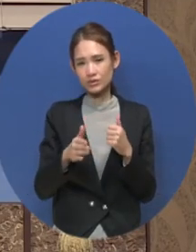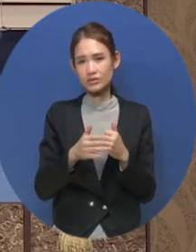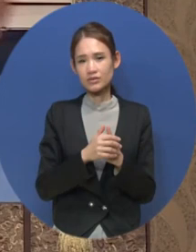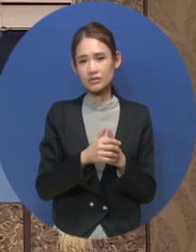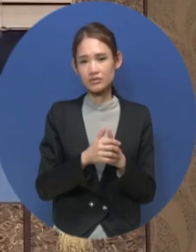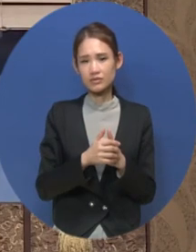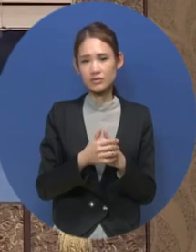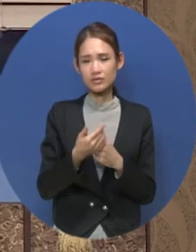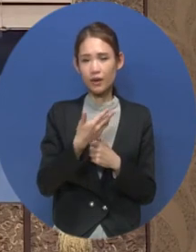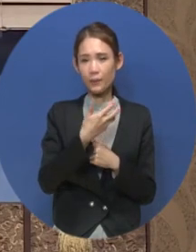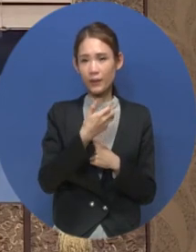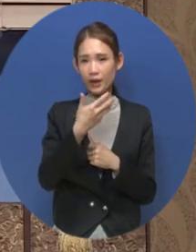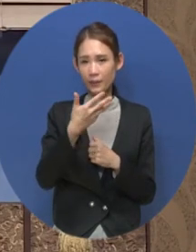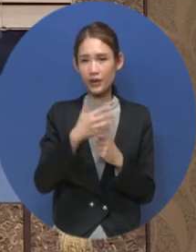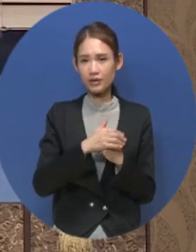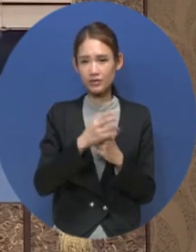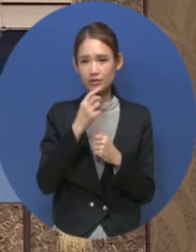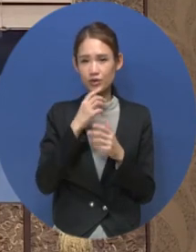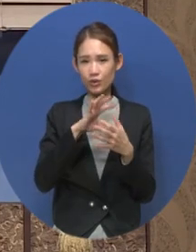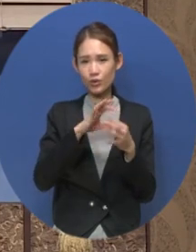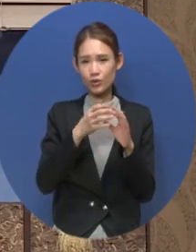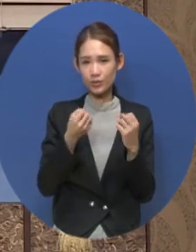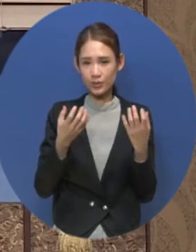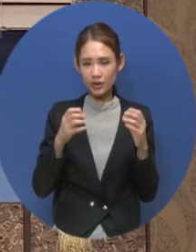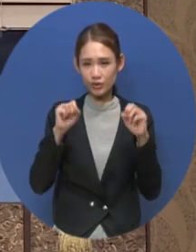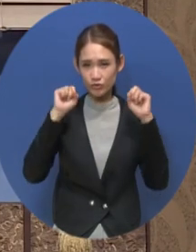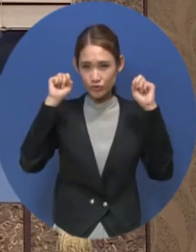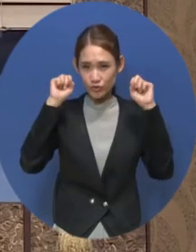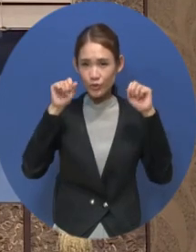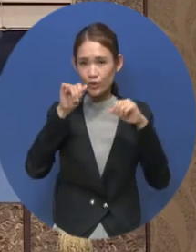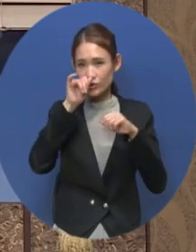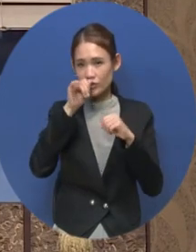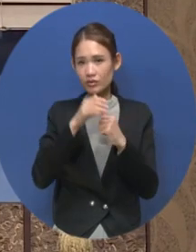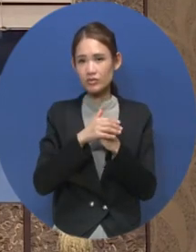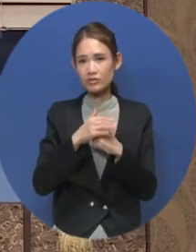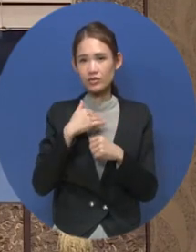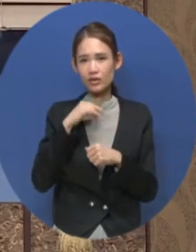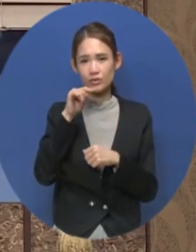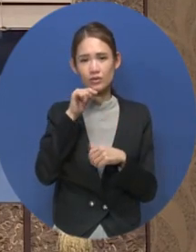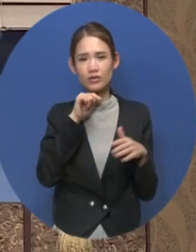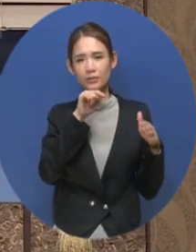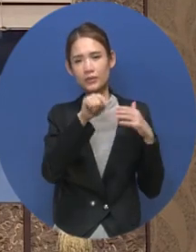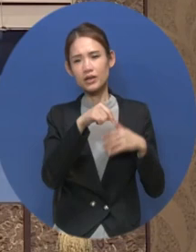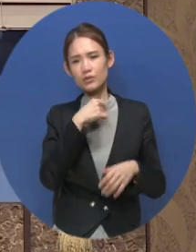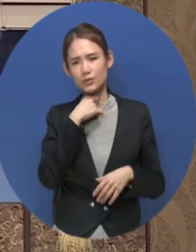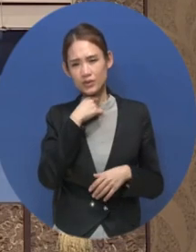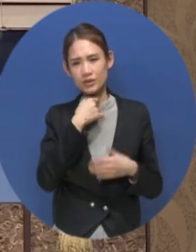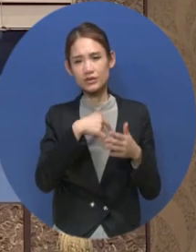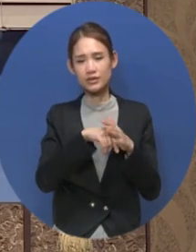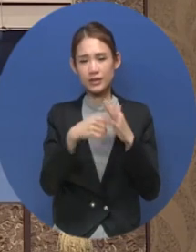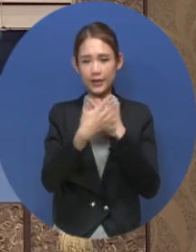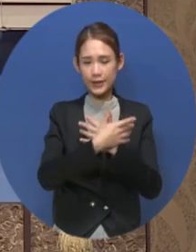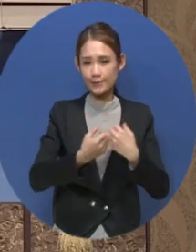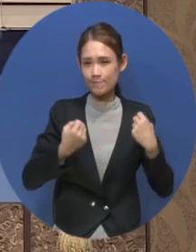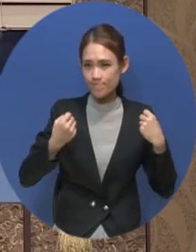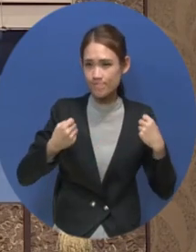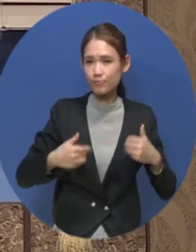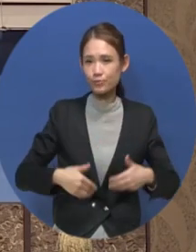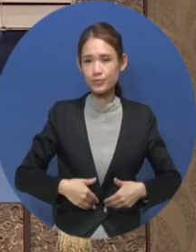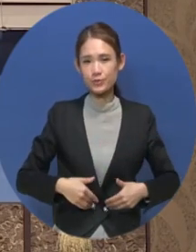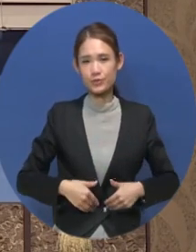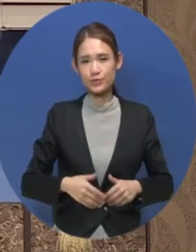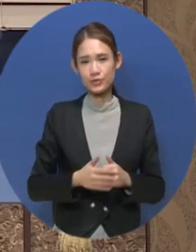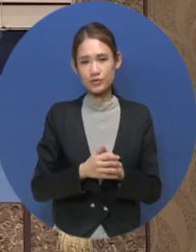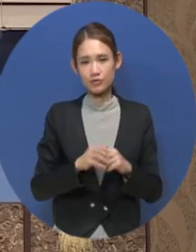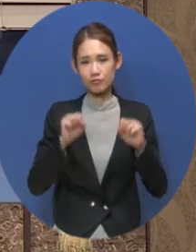이 패럴림픽을 보면서 운동을 했었기 때문에 나도 저길 나가기 위해선 네. 내가 건강해야 되겠다. 예.